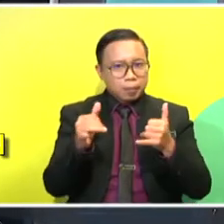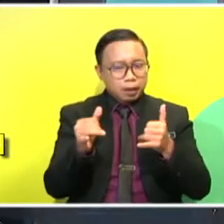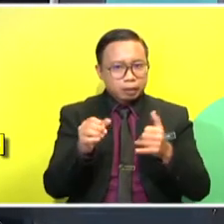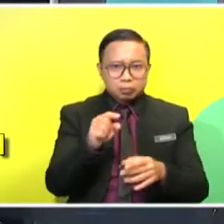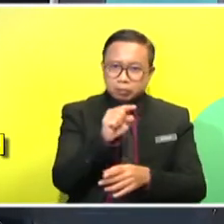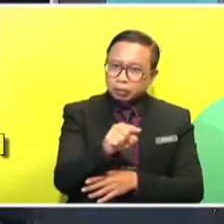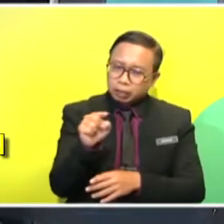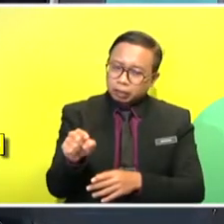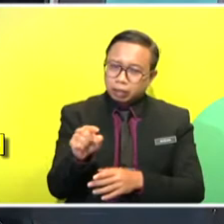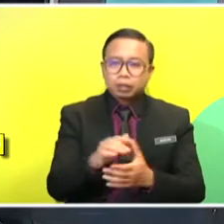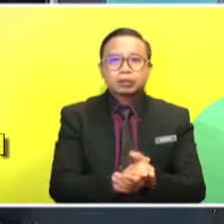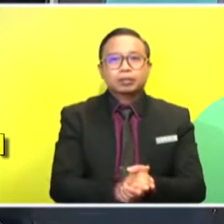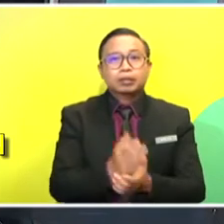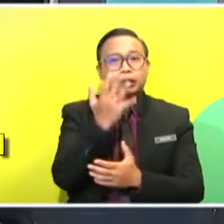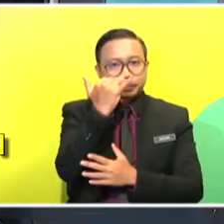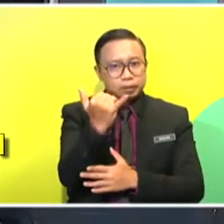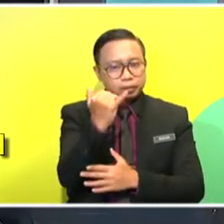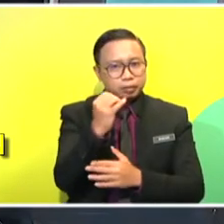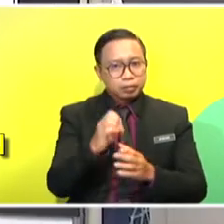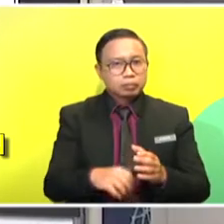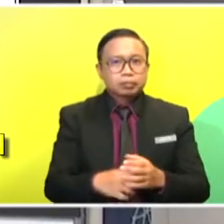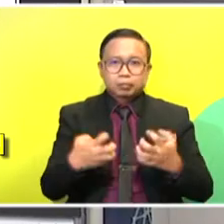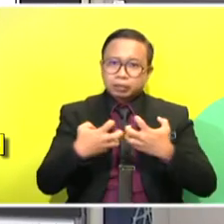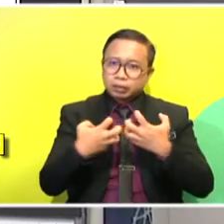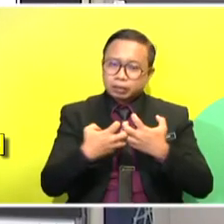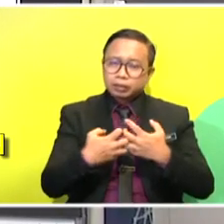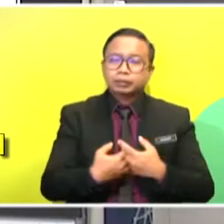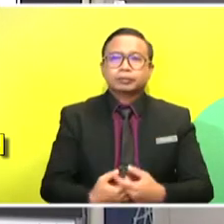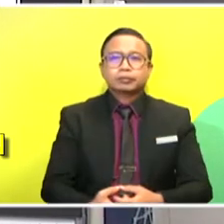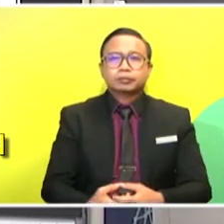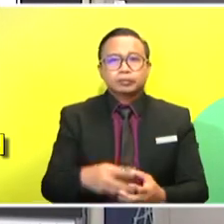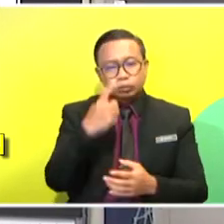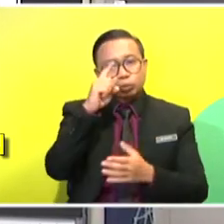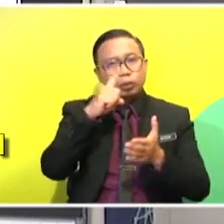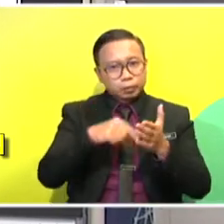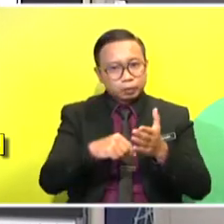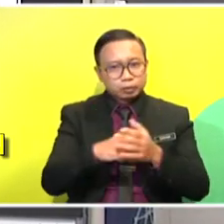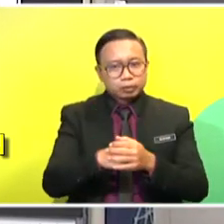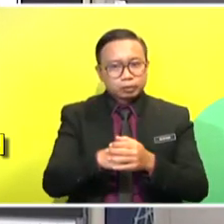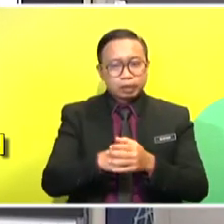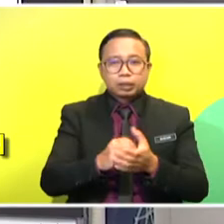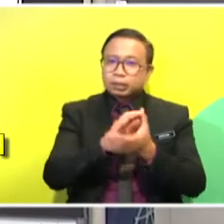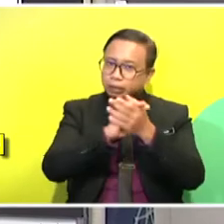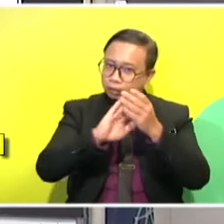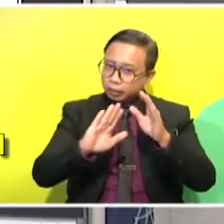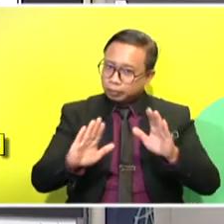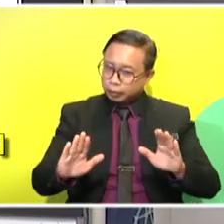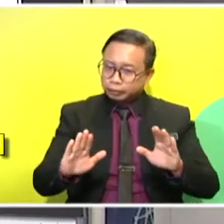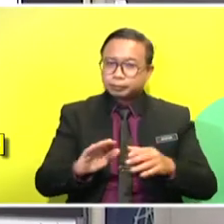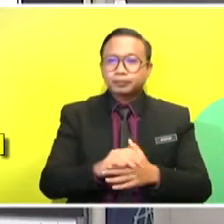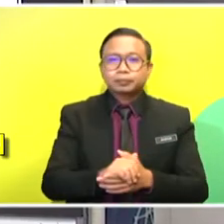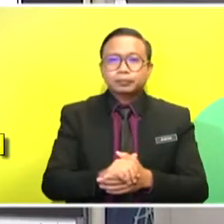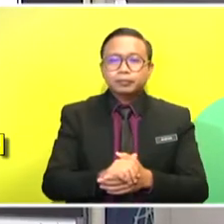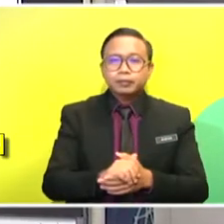mengusik punca kuasa elektrik ya cikgu? Yeah. Mungkin untuk tujuan keselamatan. Betul. Supaya kita tidak tercedera ketika berada di